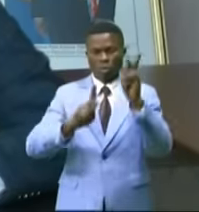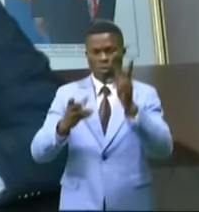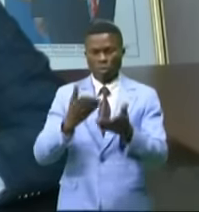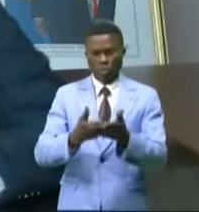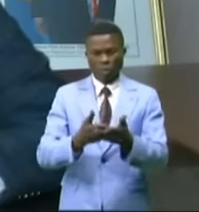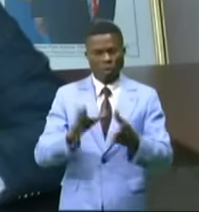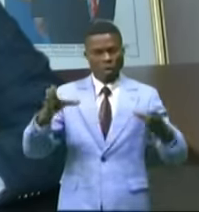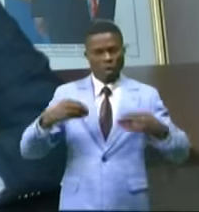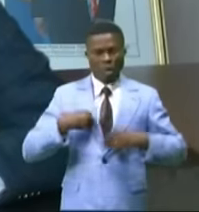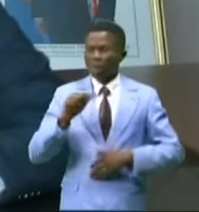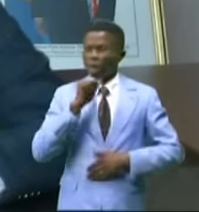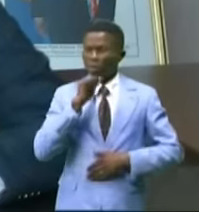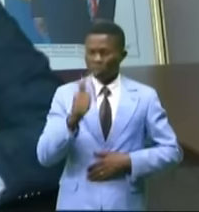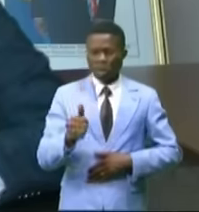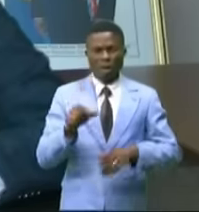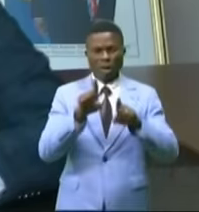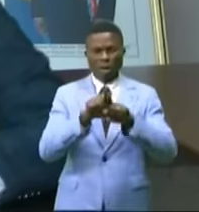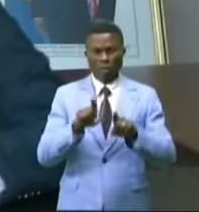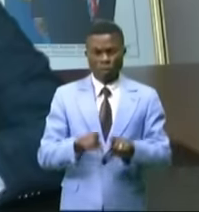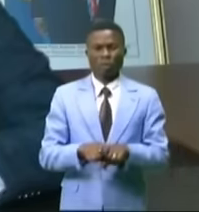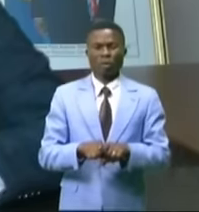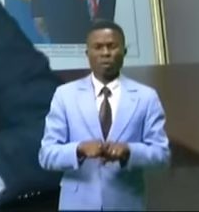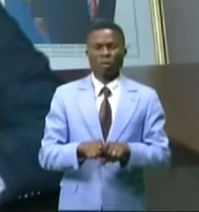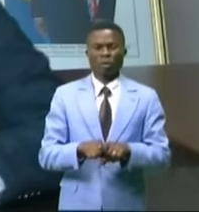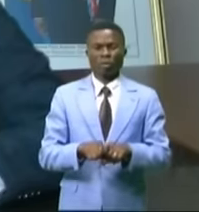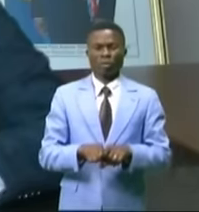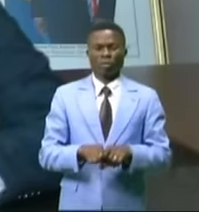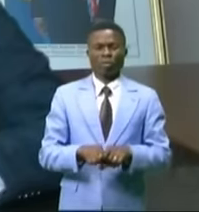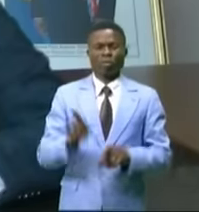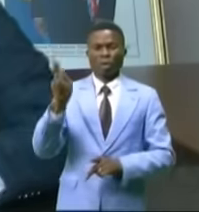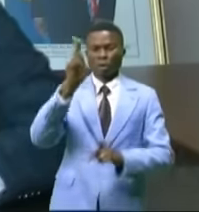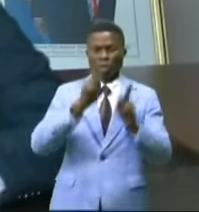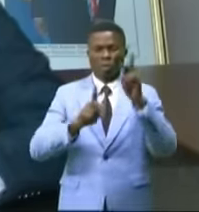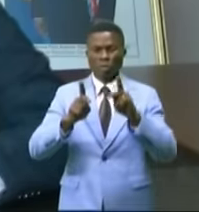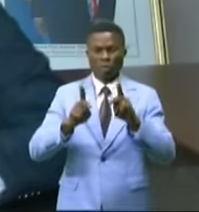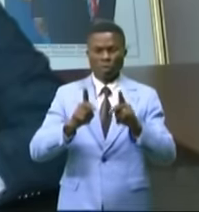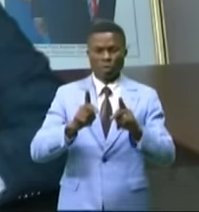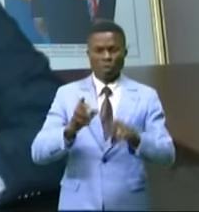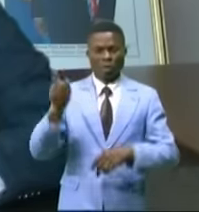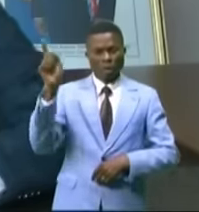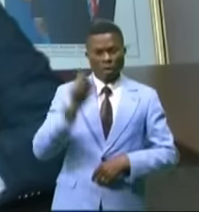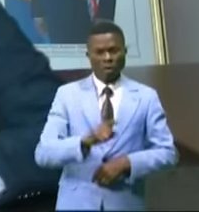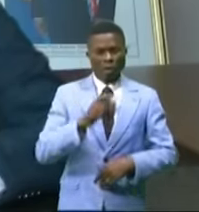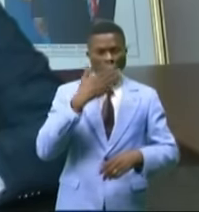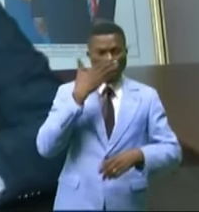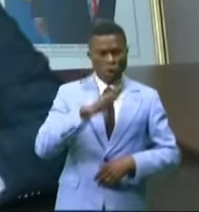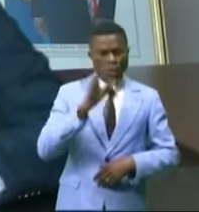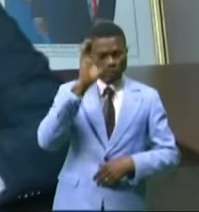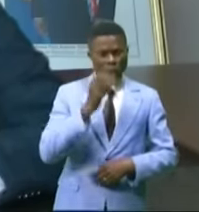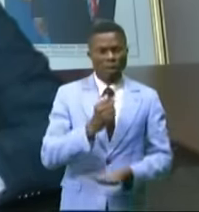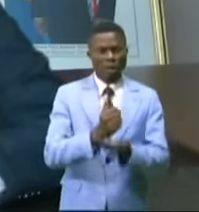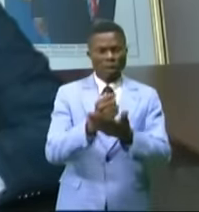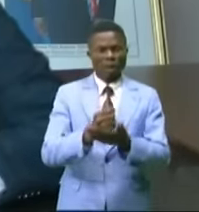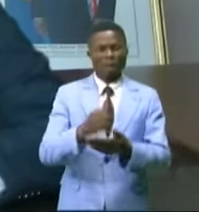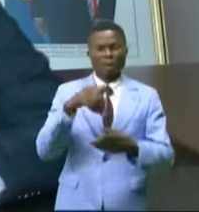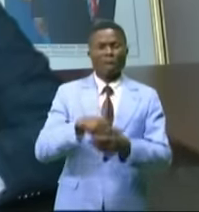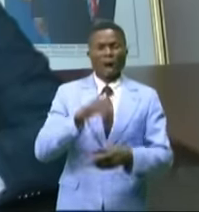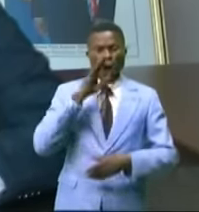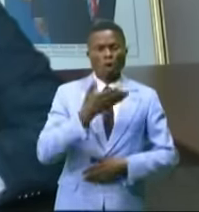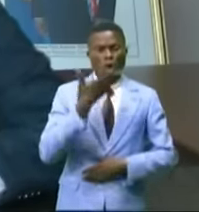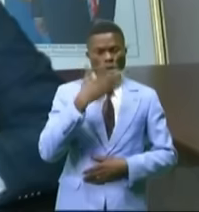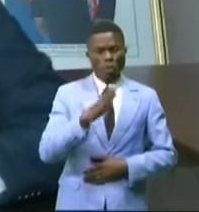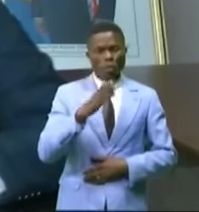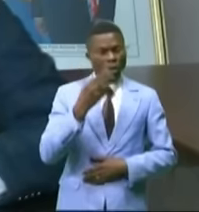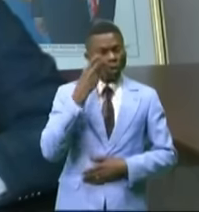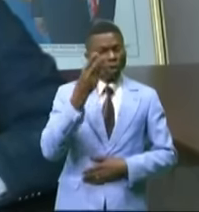est inadmissible que nos concitoyens qui viennent chercher de l'aide dans notre système de santé ne